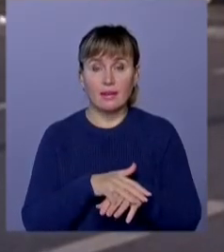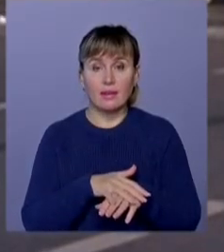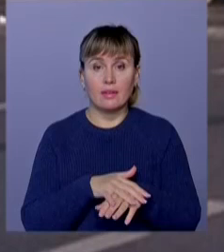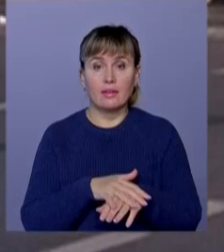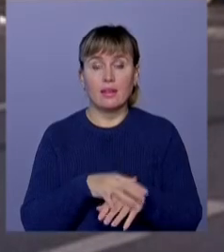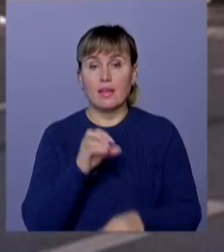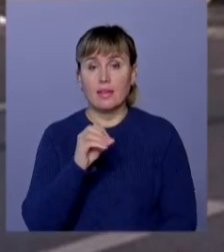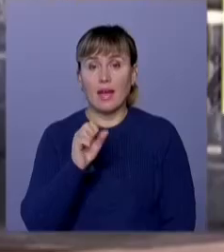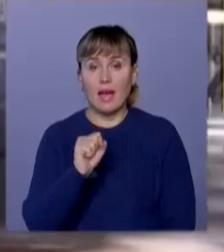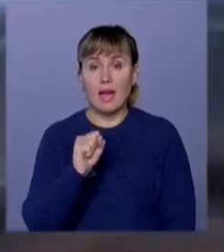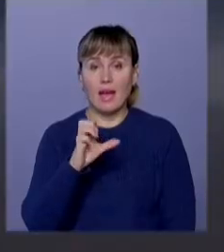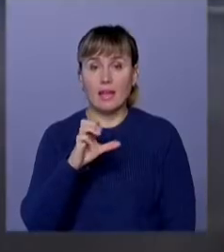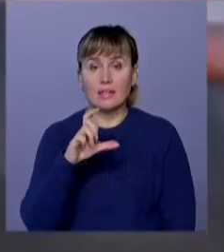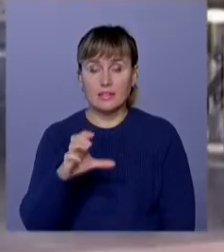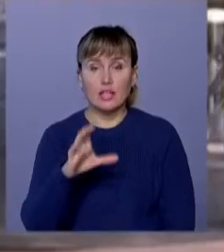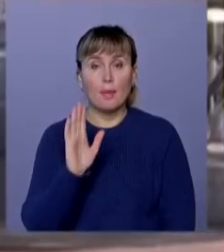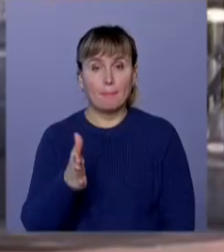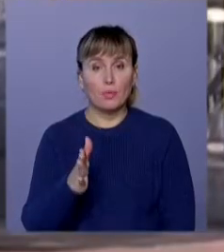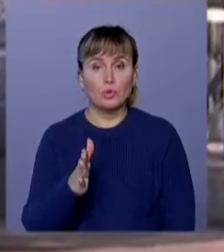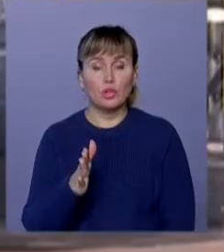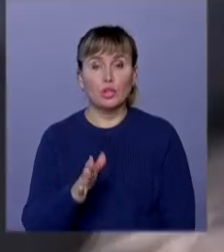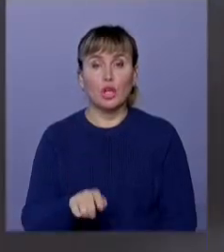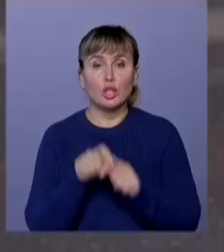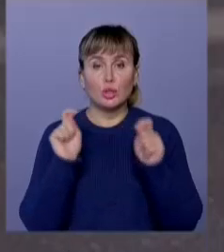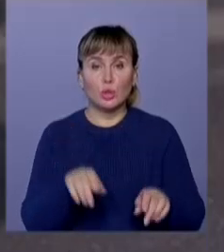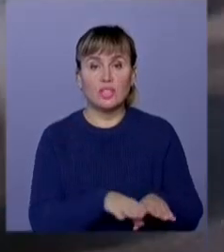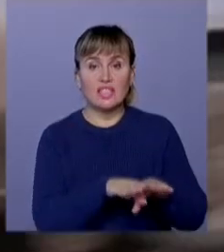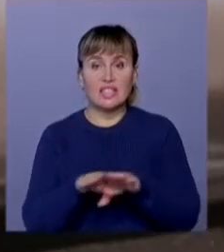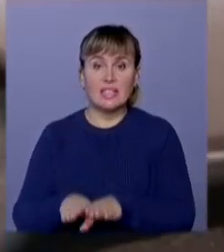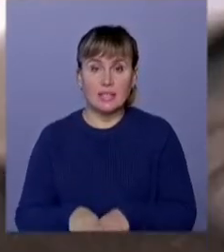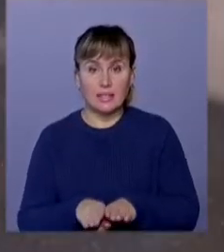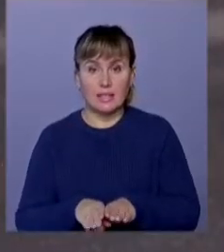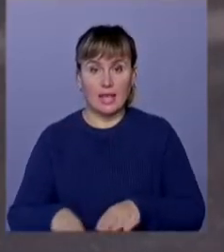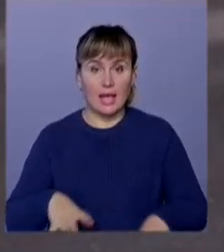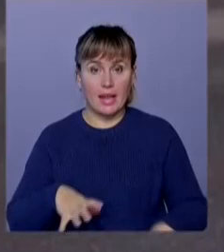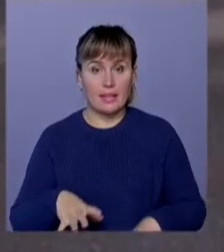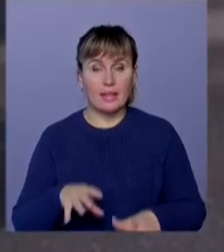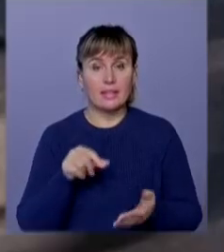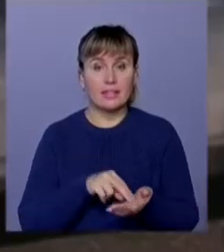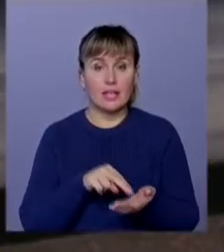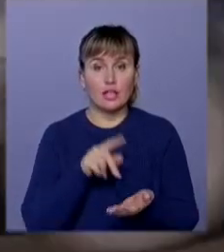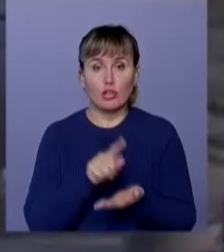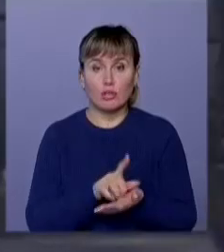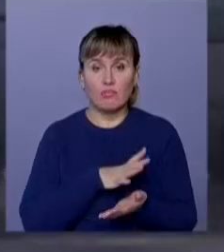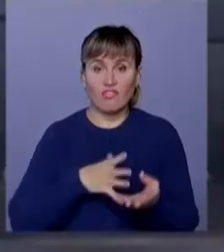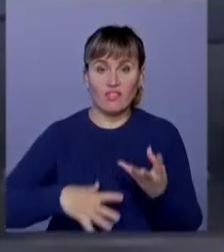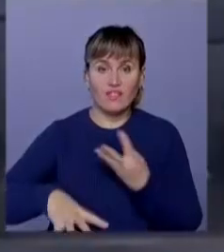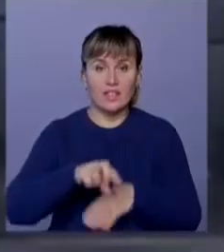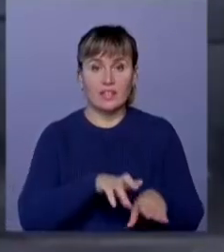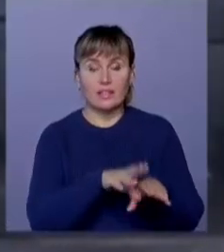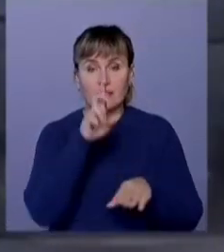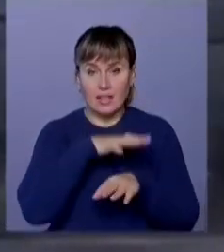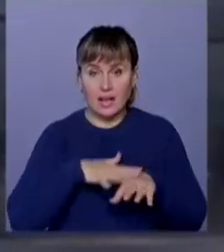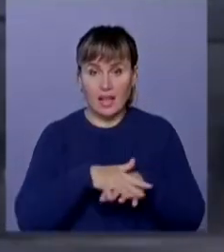странах-членах ЕАЭС будет создан единый энергетический рынок. То есть цены должны быть во всех странах-членах